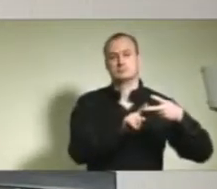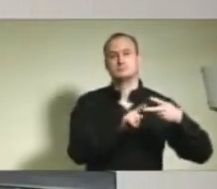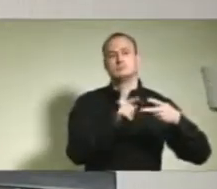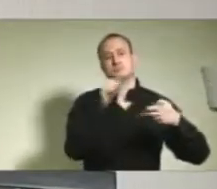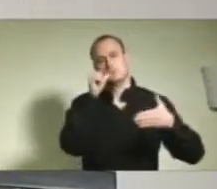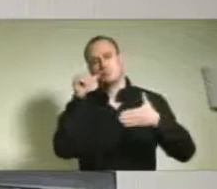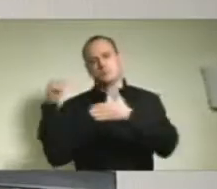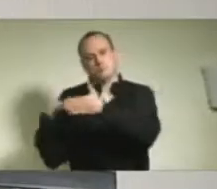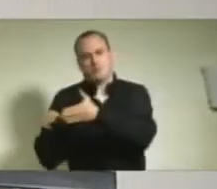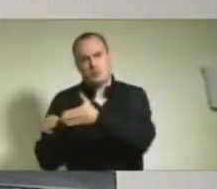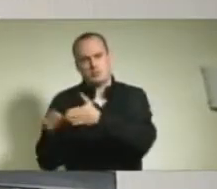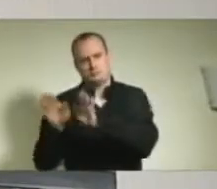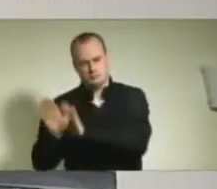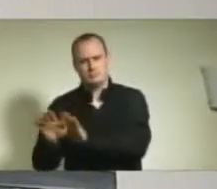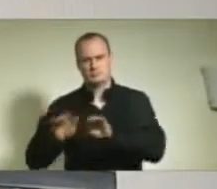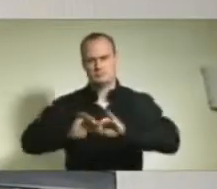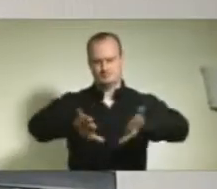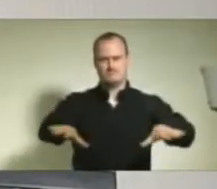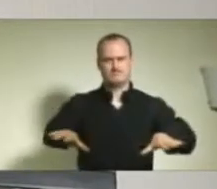Donc,